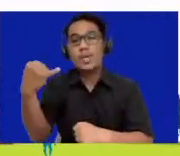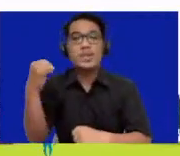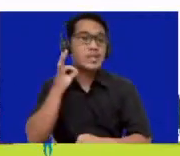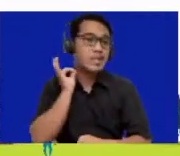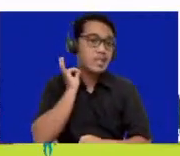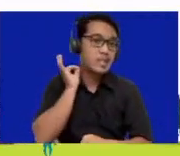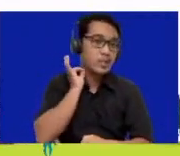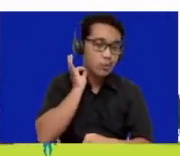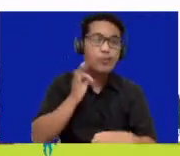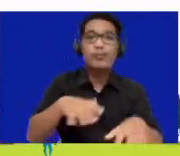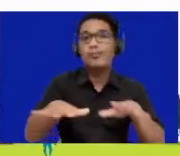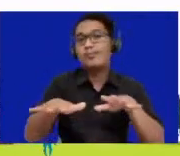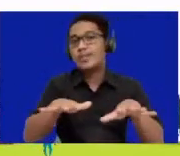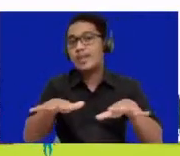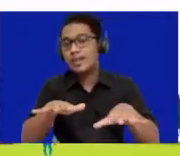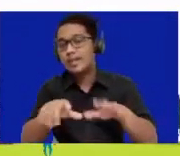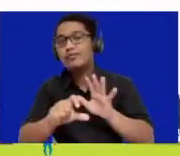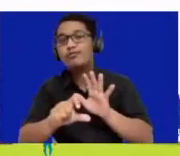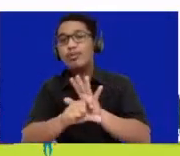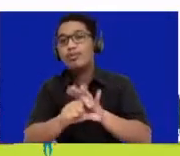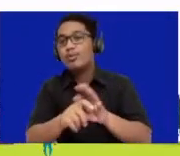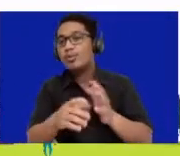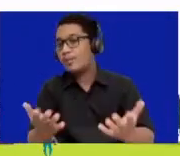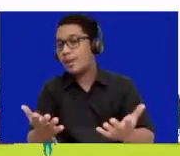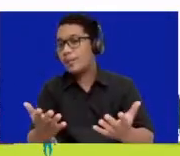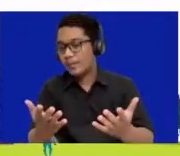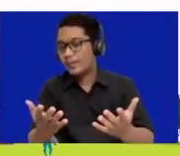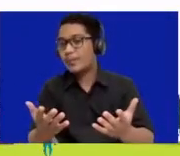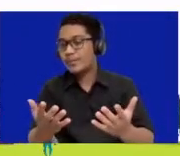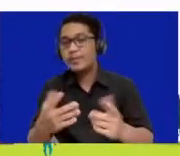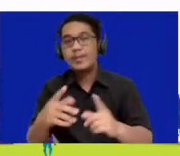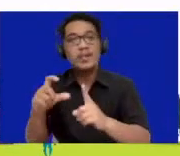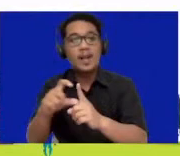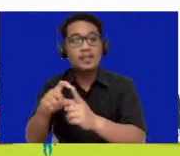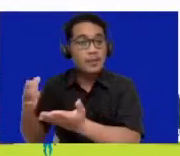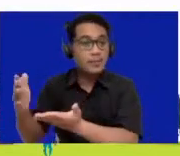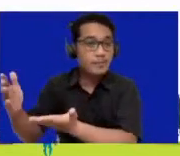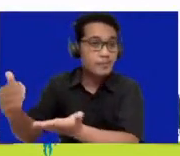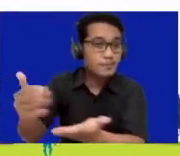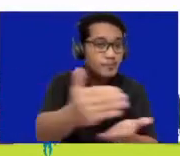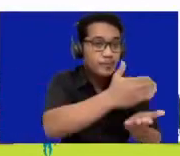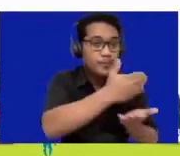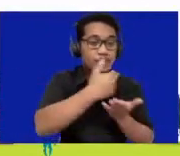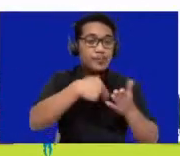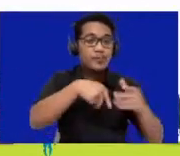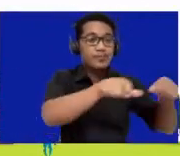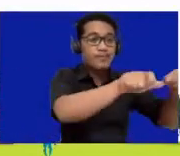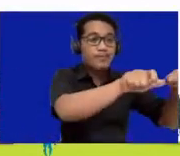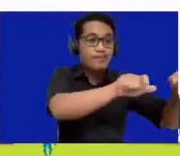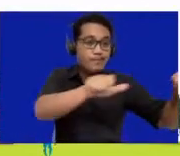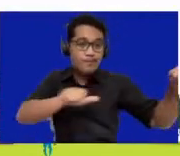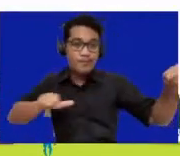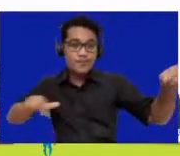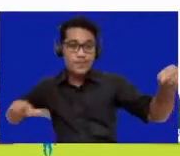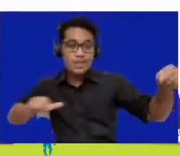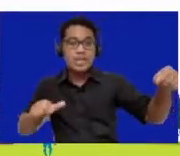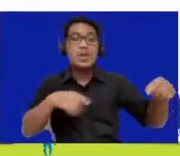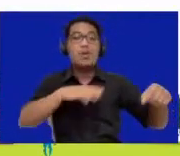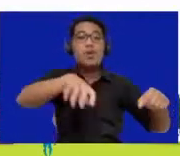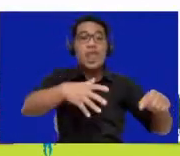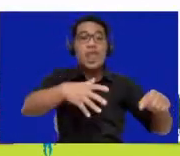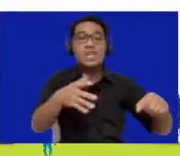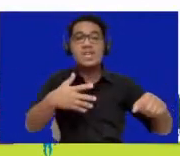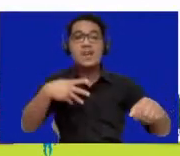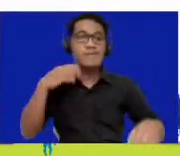Salah satunya yaitu dengan pendataan dan pemetaan daerah-daerah yang rawan bencana. Kami membuat peta